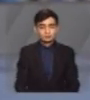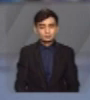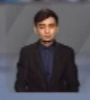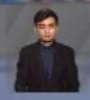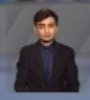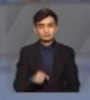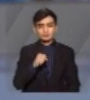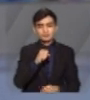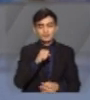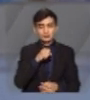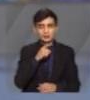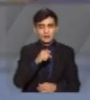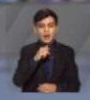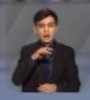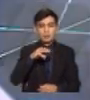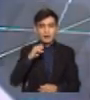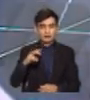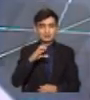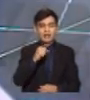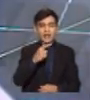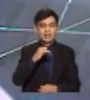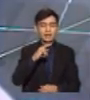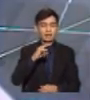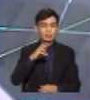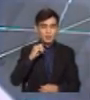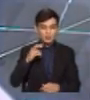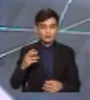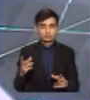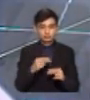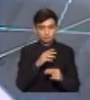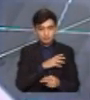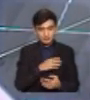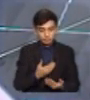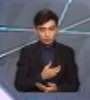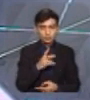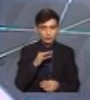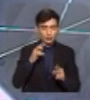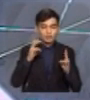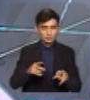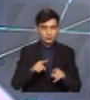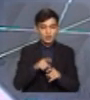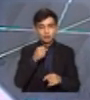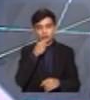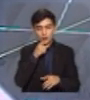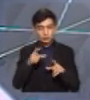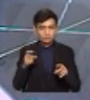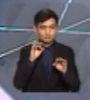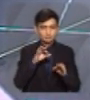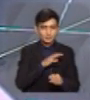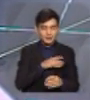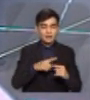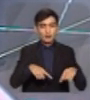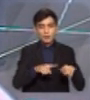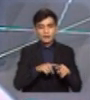ғой. Это Арман Сагымбеков. Он выжил, но пострадал. И вот он рассказал нашим журналистам, что никто из компании